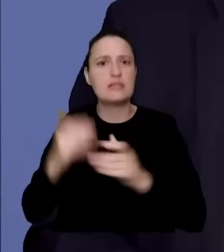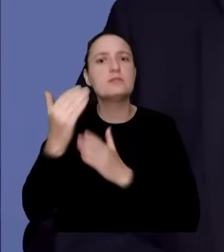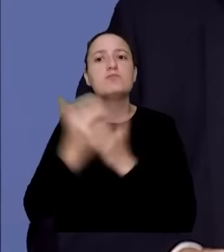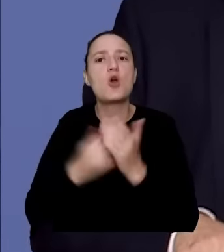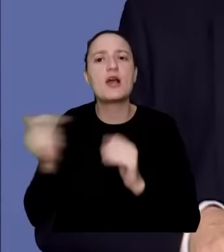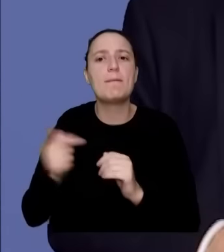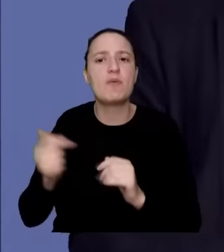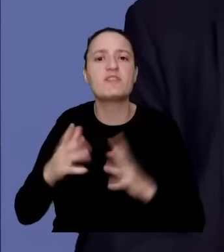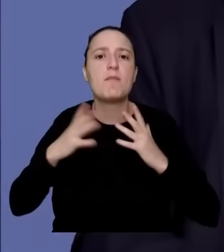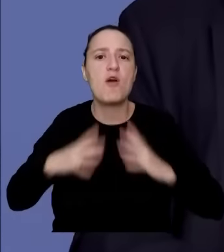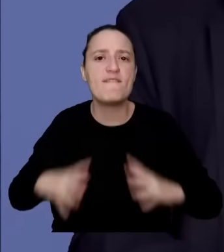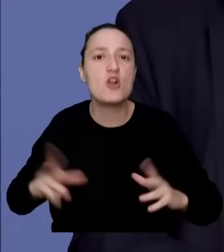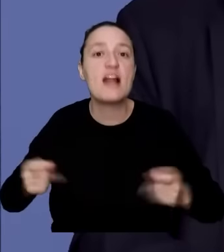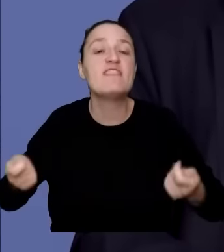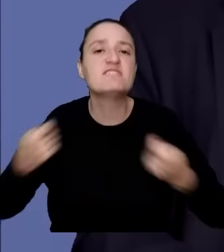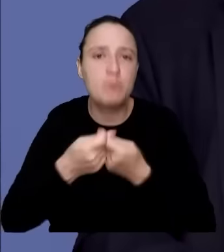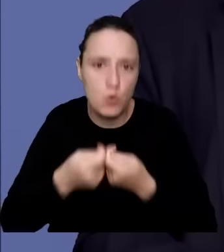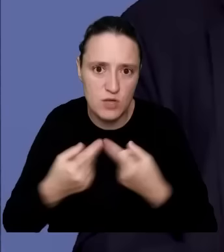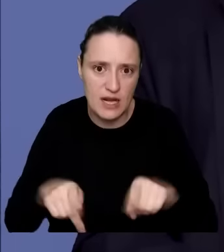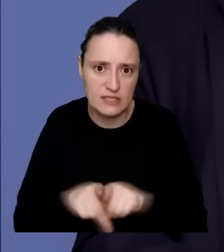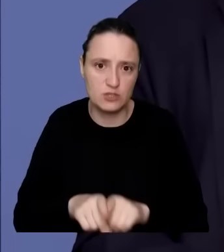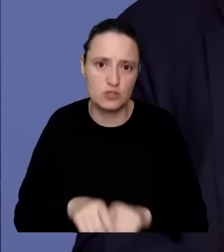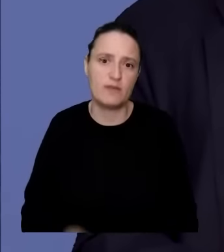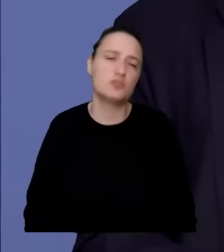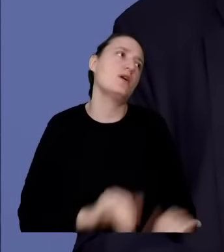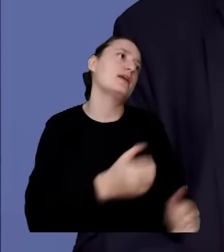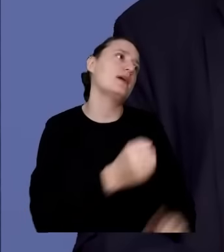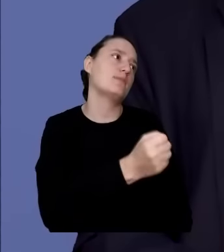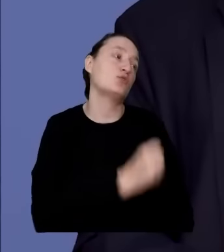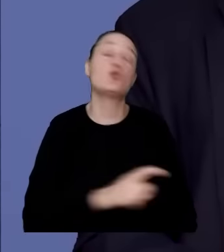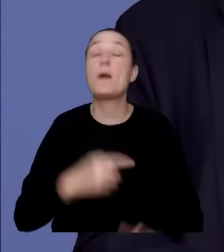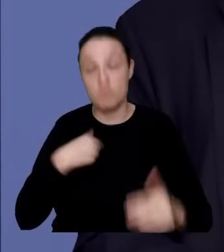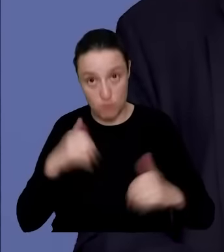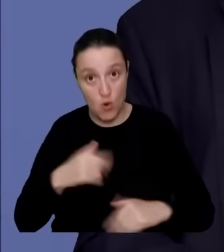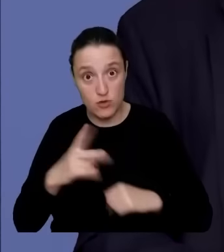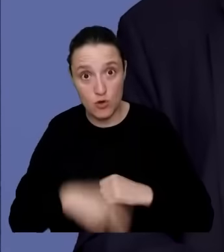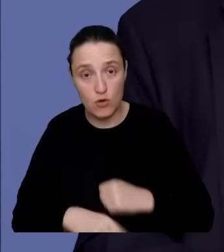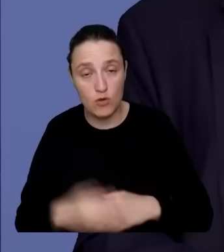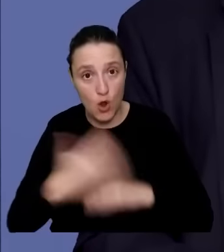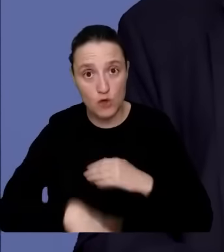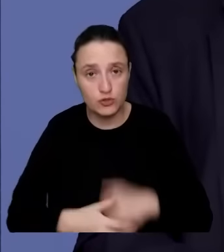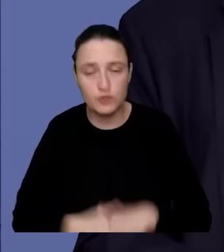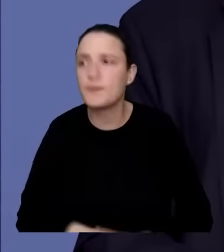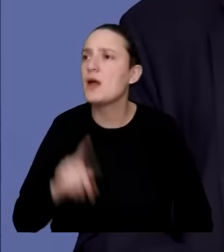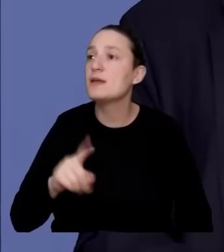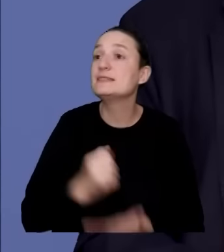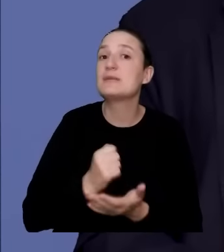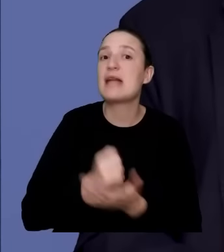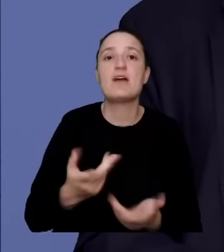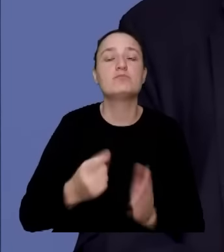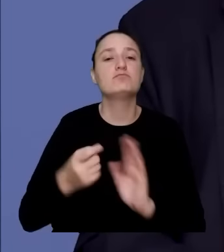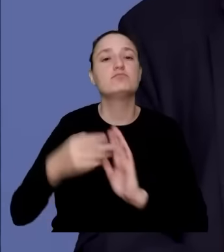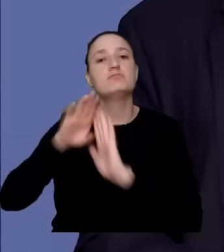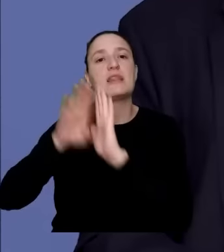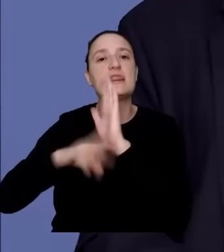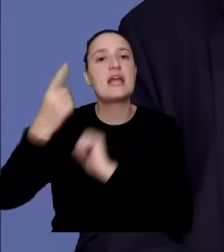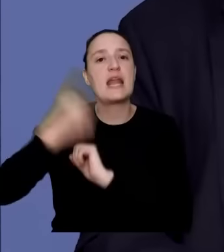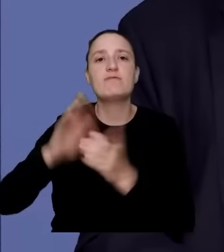Wolniej Ale wspólnie realizowany ale proszę mi pozwolić jeżeli chodzi na przykład o dyrektywy Pan mówi o dyrektywie